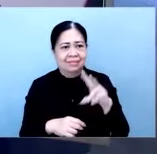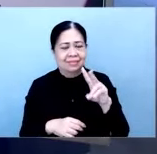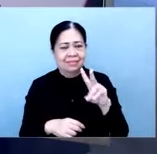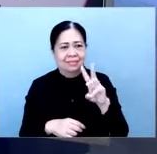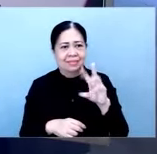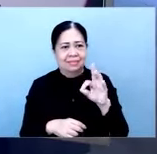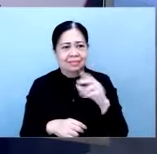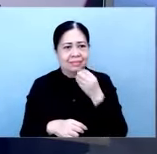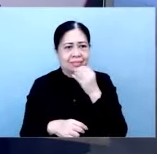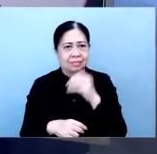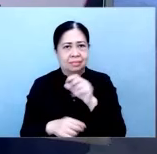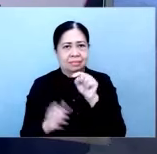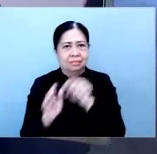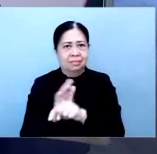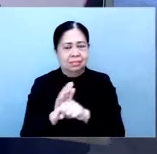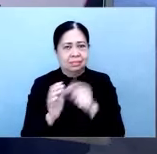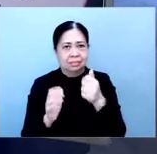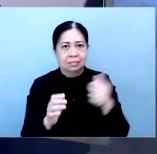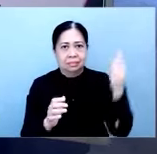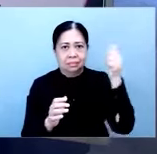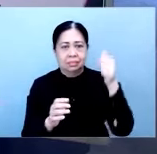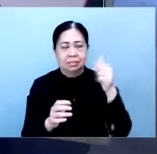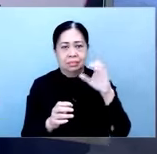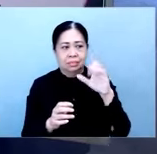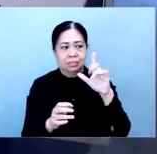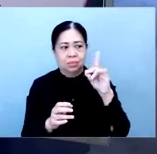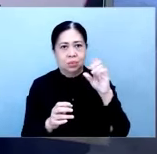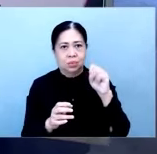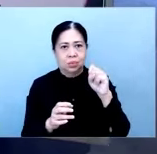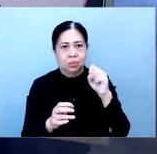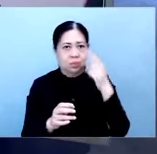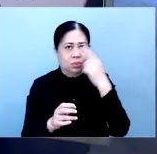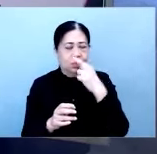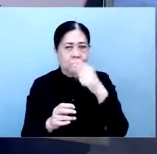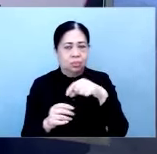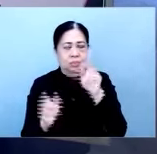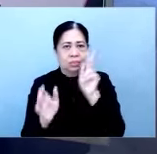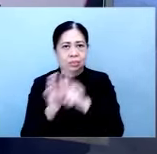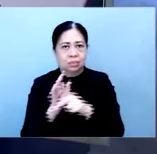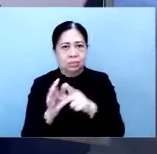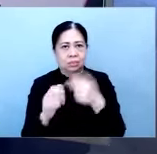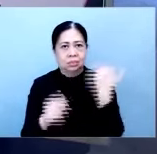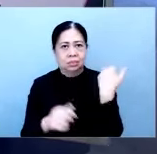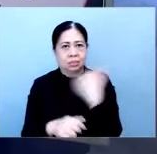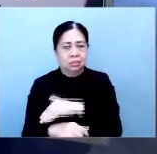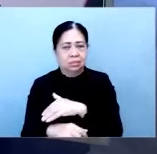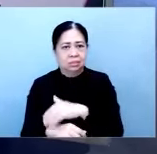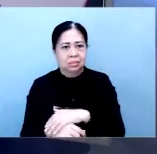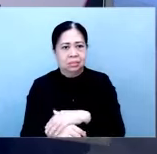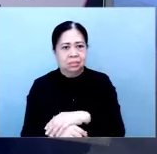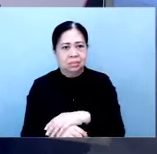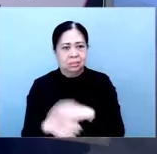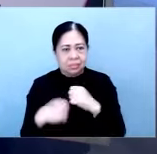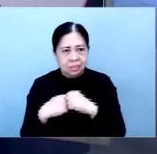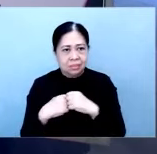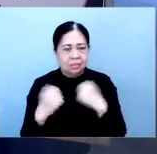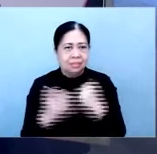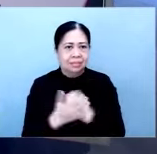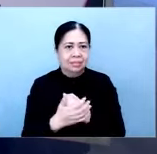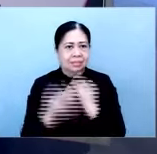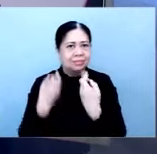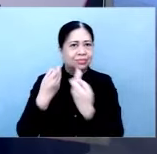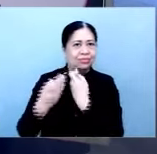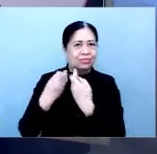he was ordered martyred by Claudius II. Mm. He was clubbed to death and then beheaded. Sana niledwal mo to. Ba't sa amin mo to